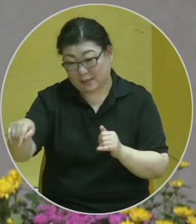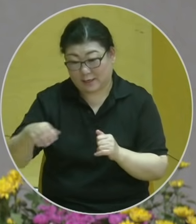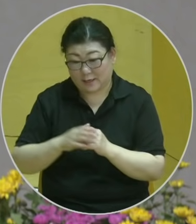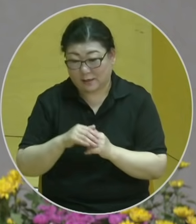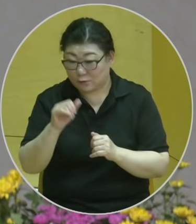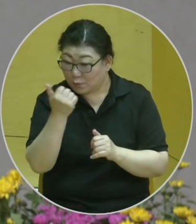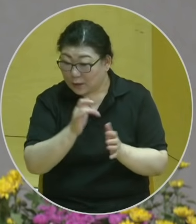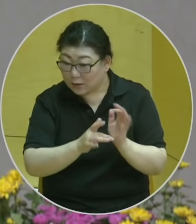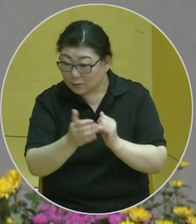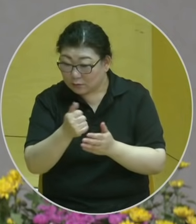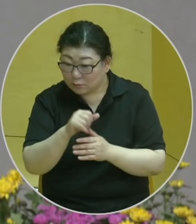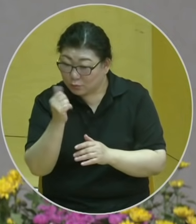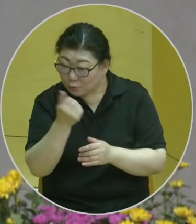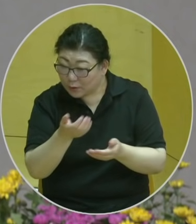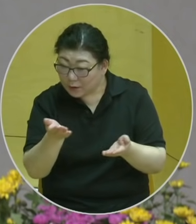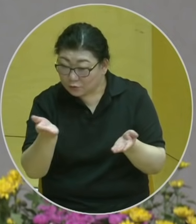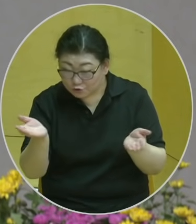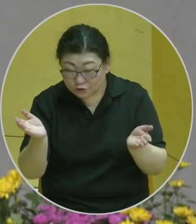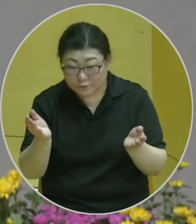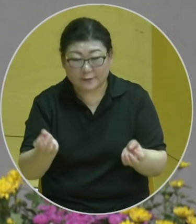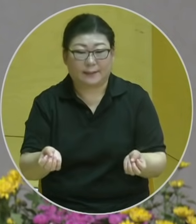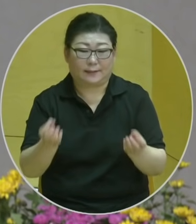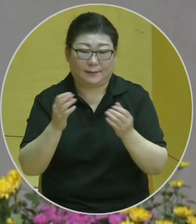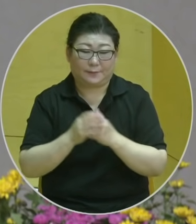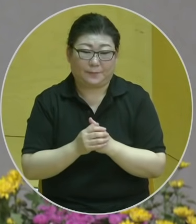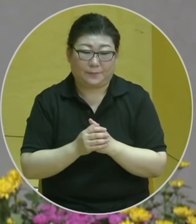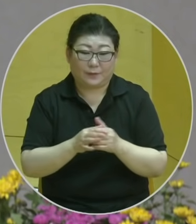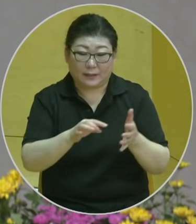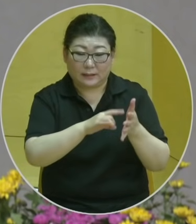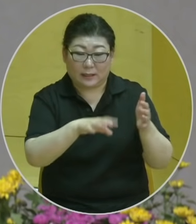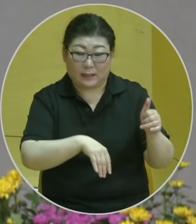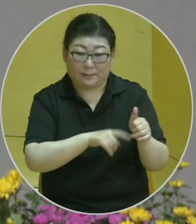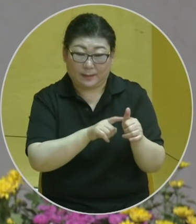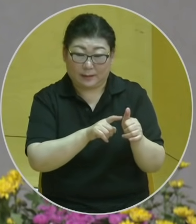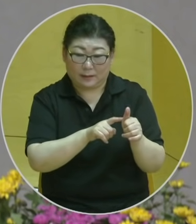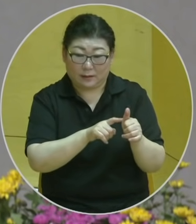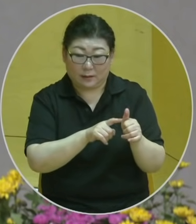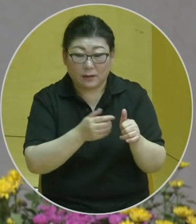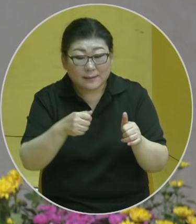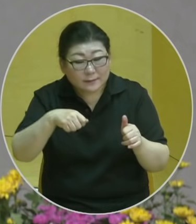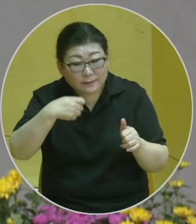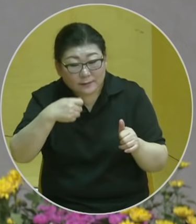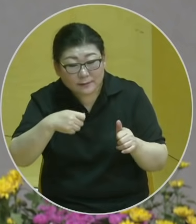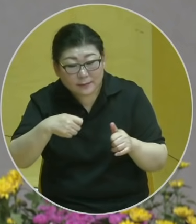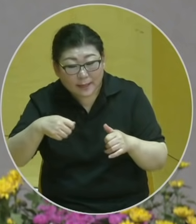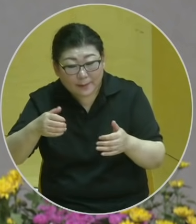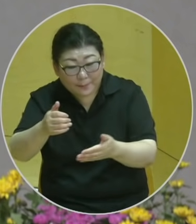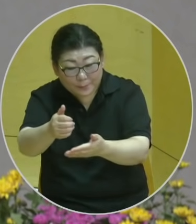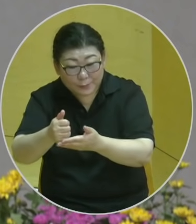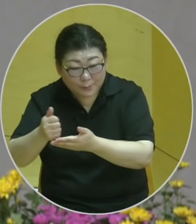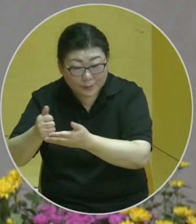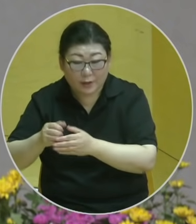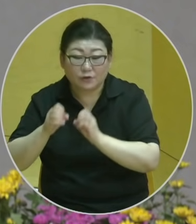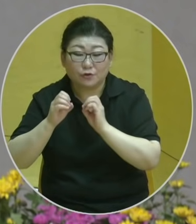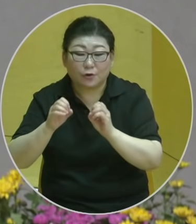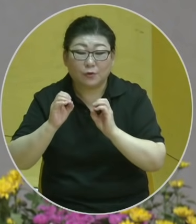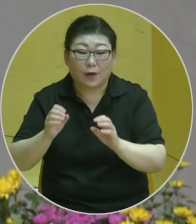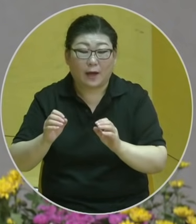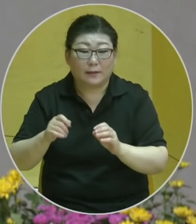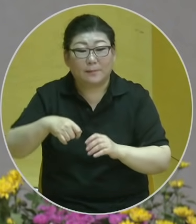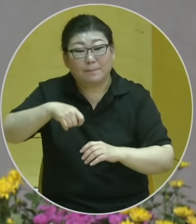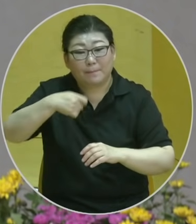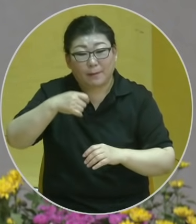예수 그리스도를 증가하는 잔치였다는 것입니다. 바로 이 세리 마태가 식사에 초대하고 전도하는 방법을 처음으로